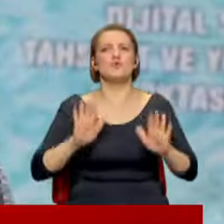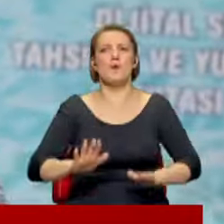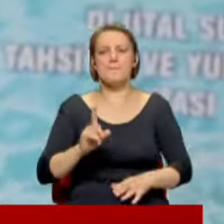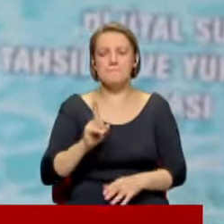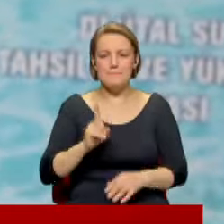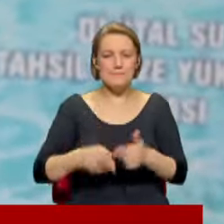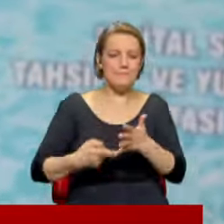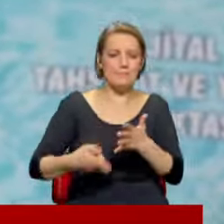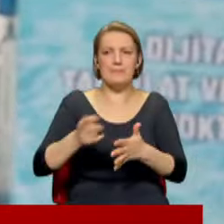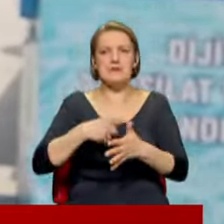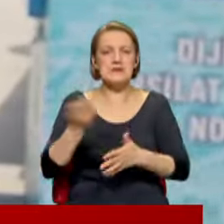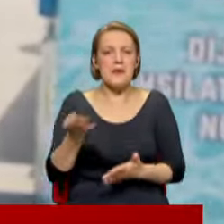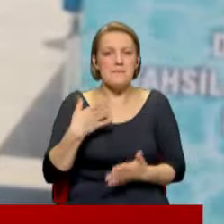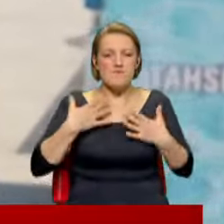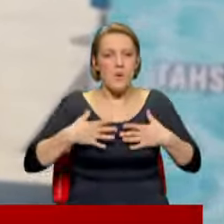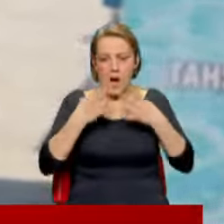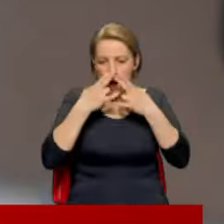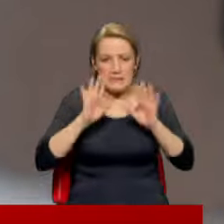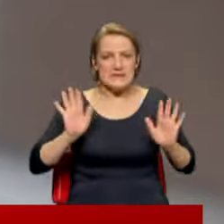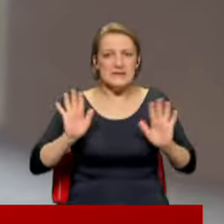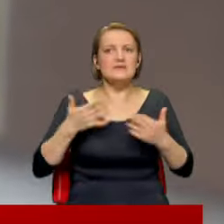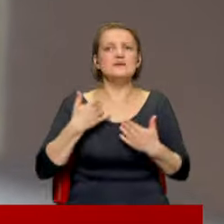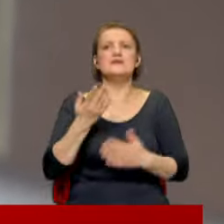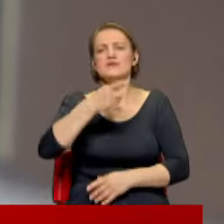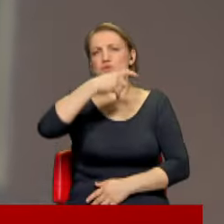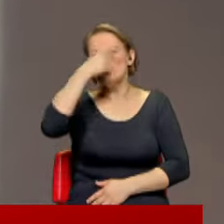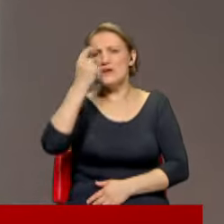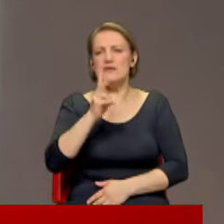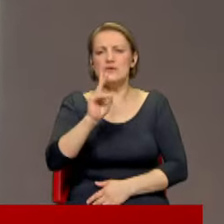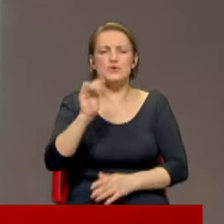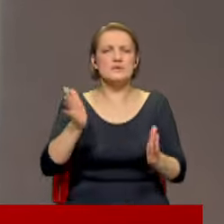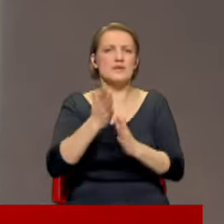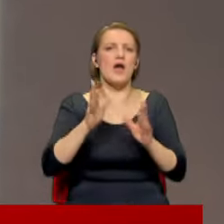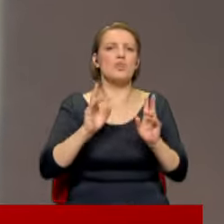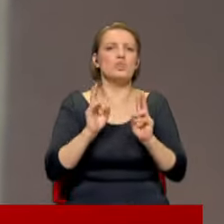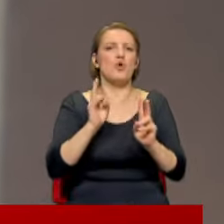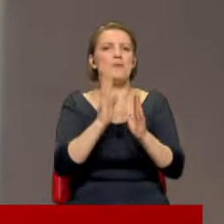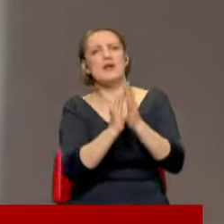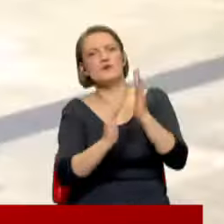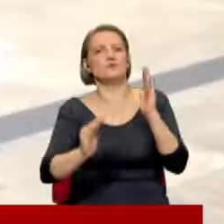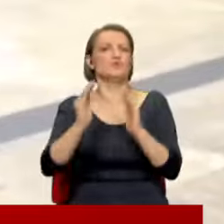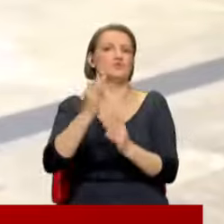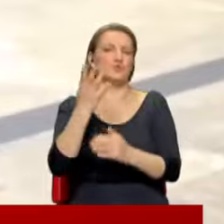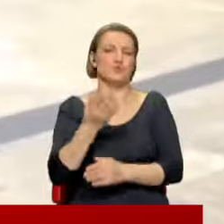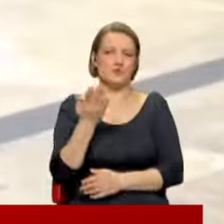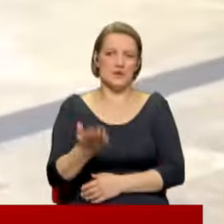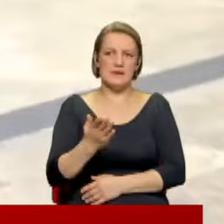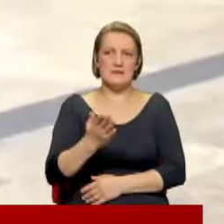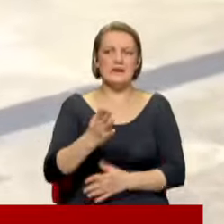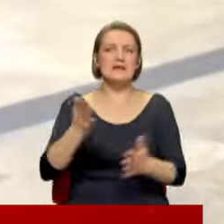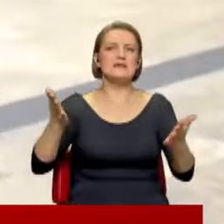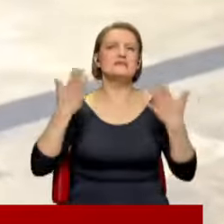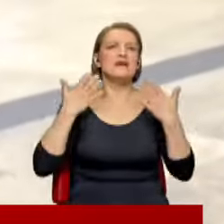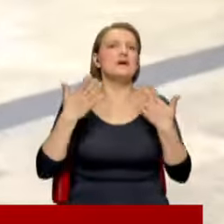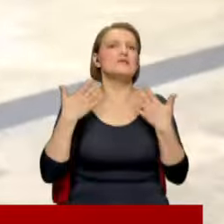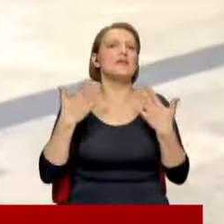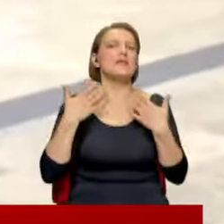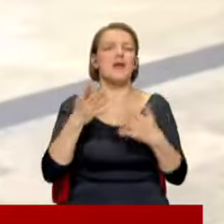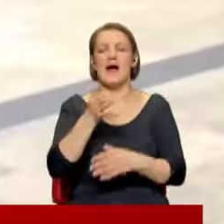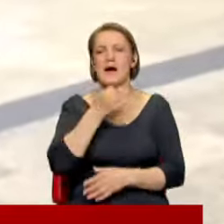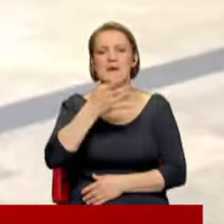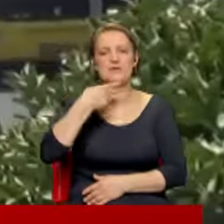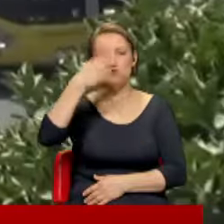Birden geldi, vücut alışmadı galiba. Sıcaklıklar 2 gün daha mevsim normallerinin üzerinde seyredecek. Ve serinleten haber, Cuma